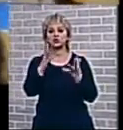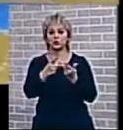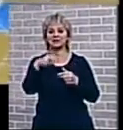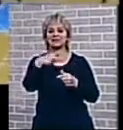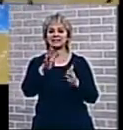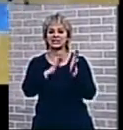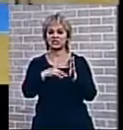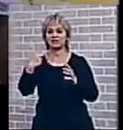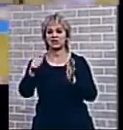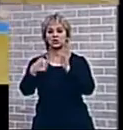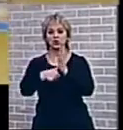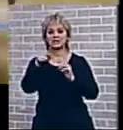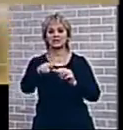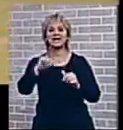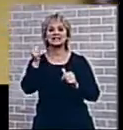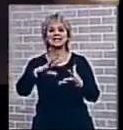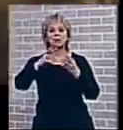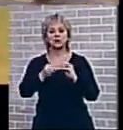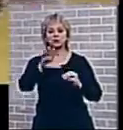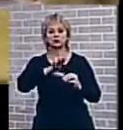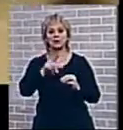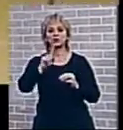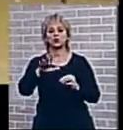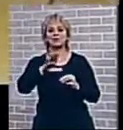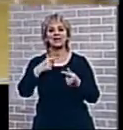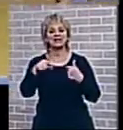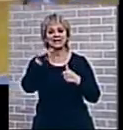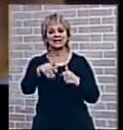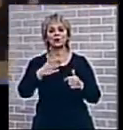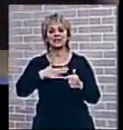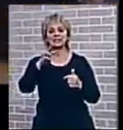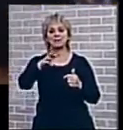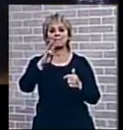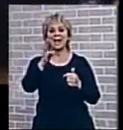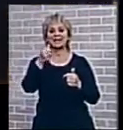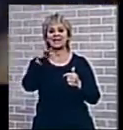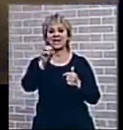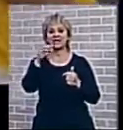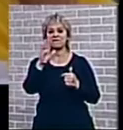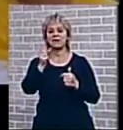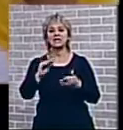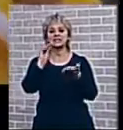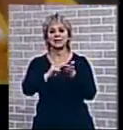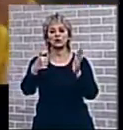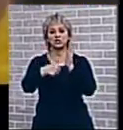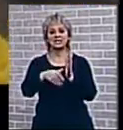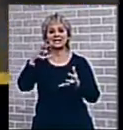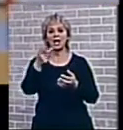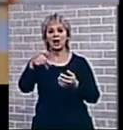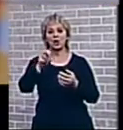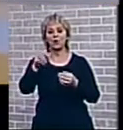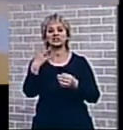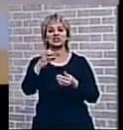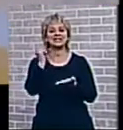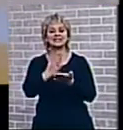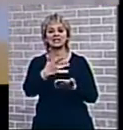Финальный счет – 29-26. Самой результативной, что бывает очень редко, у нас стала линейная. Ксения Макеева забросила 6